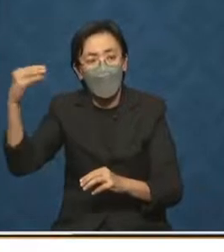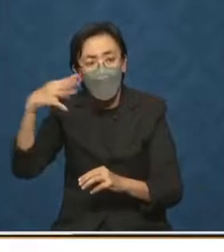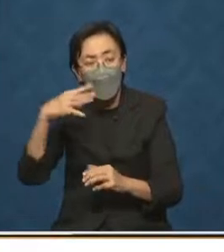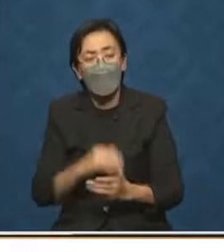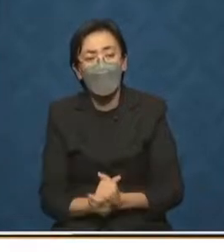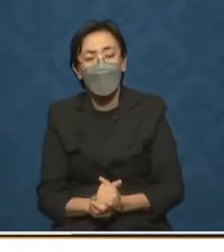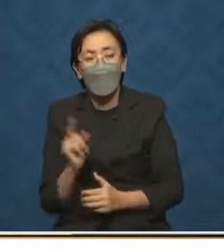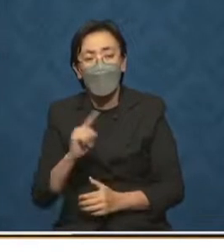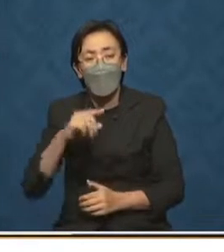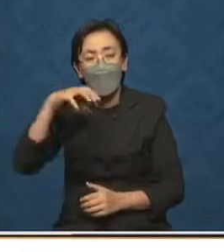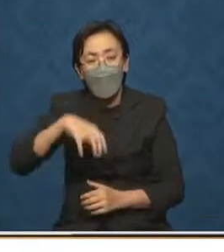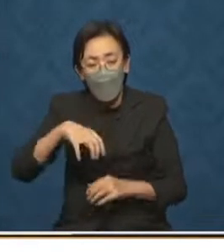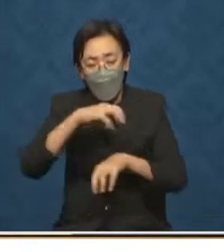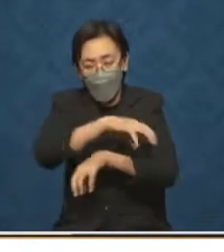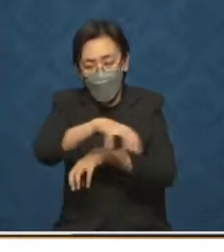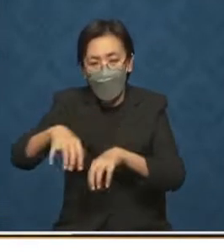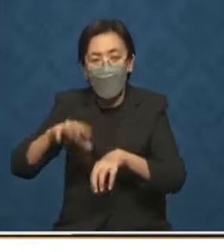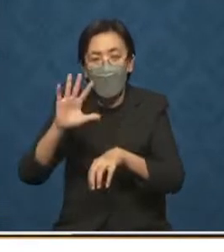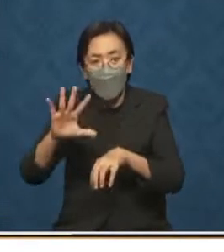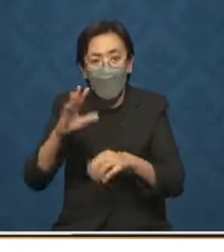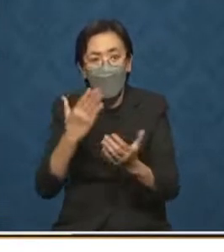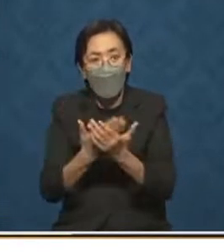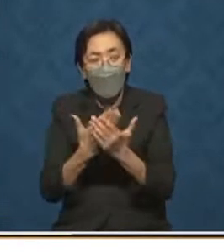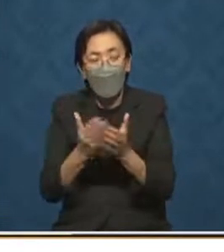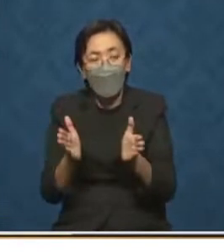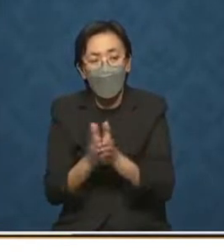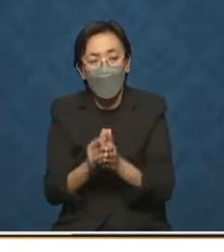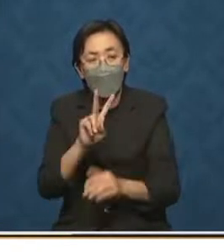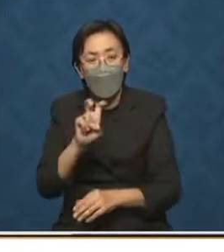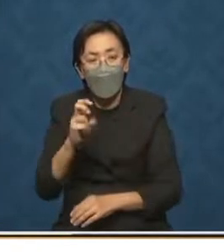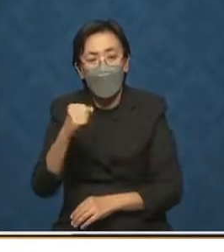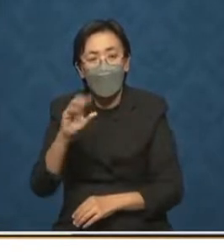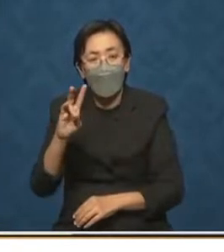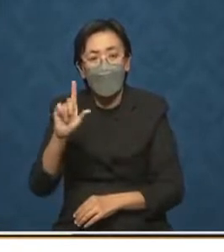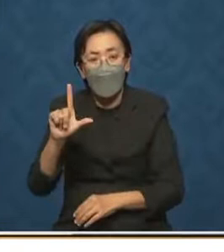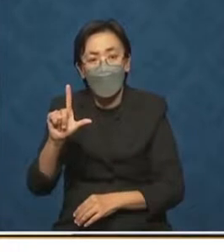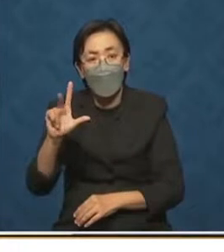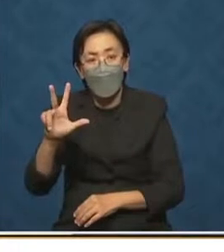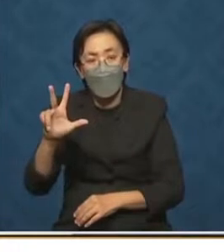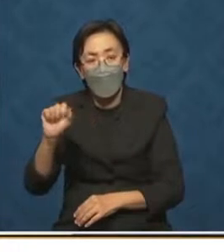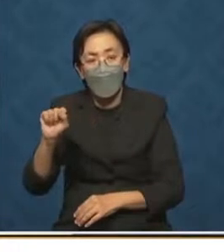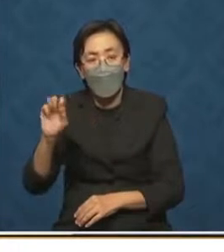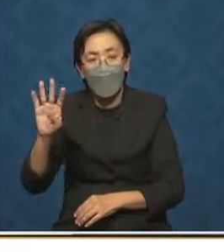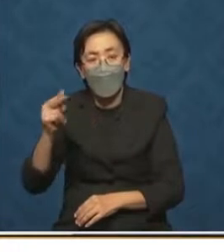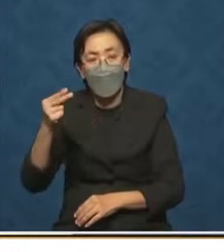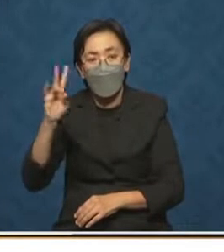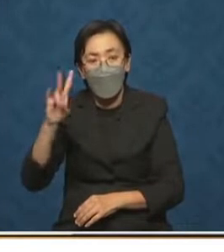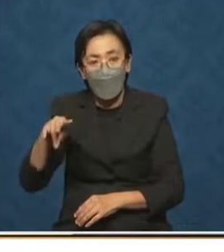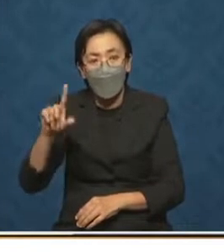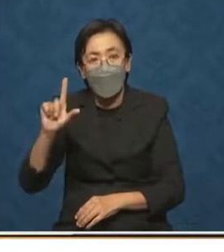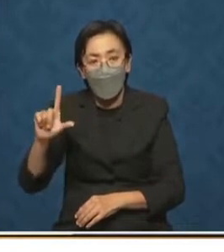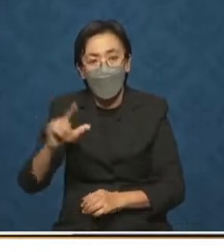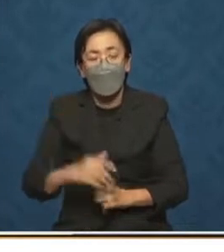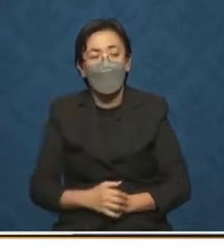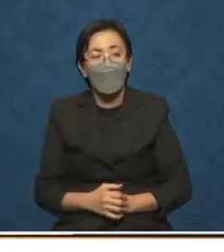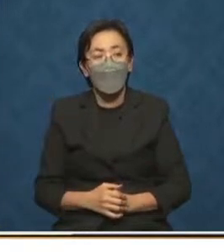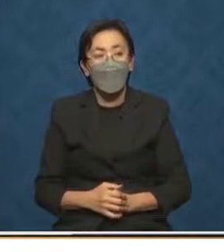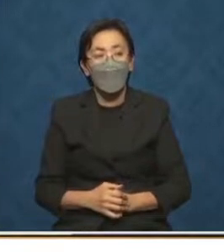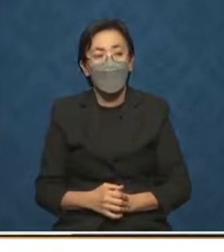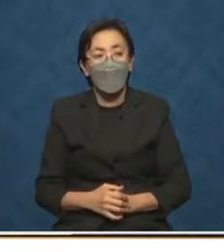กลมกคืออุทยาณทั้ง 5 แ่งรวมเป็เงินทั้งส้น 217,347,000 ลานบาทครัทงทัน